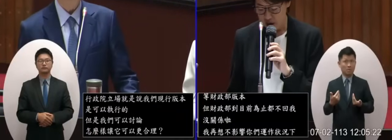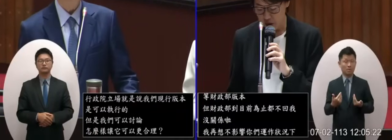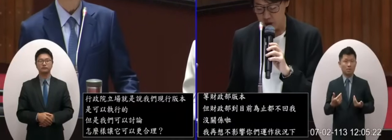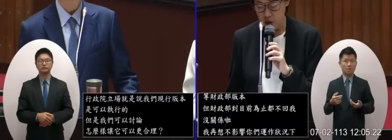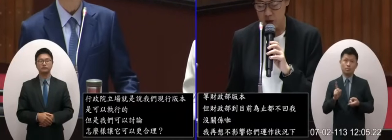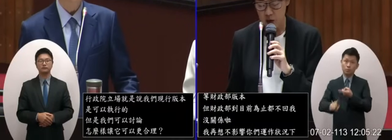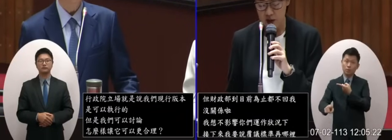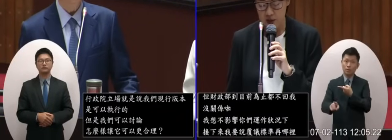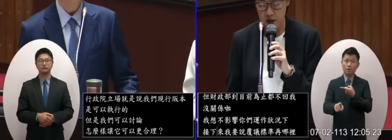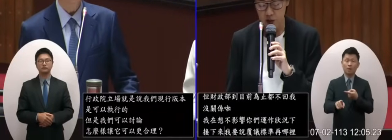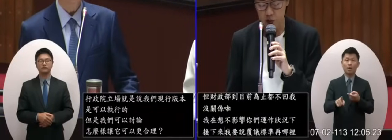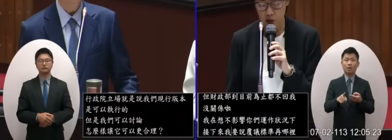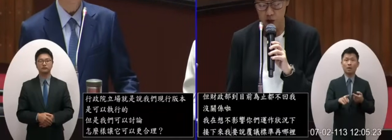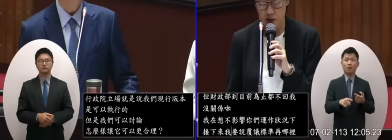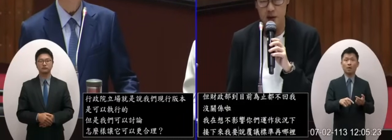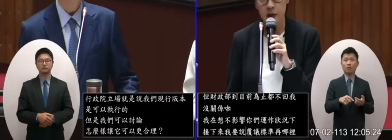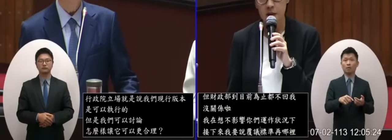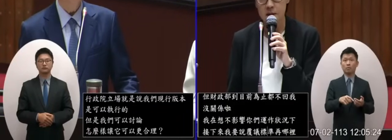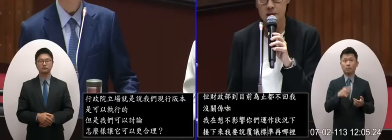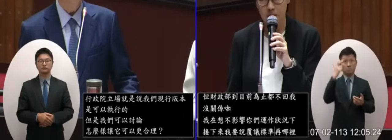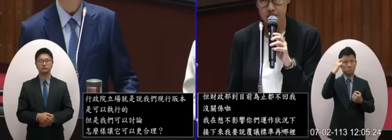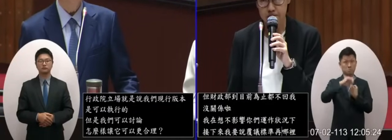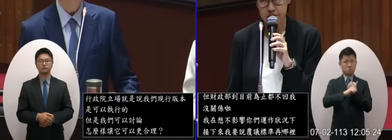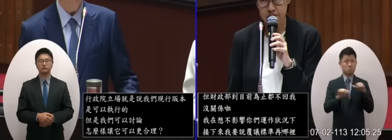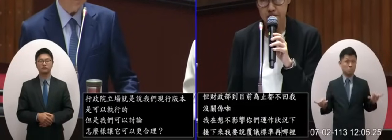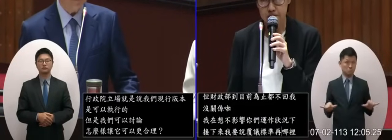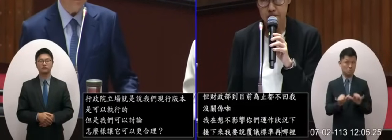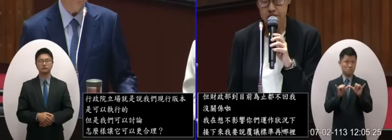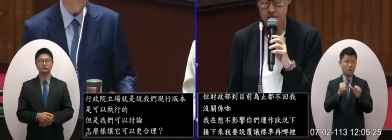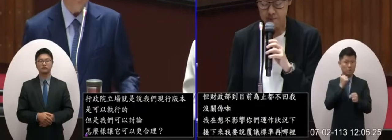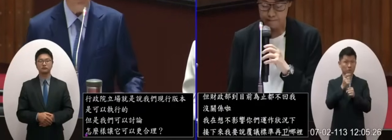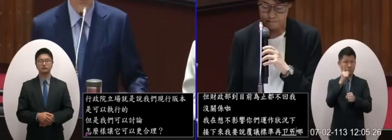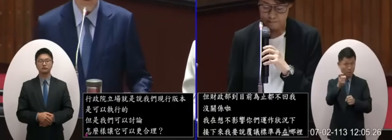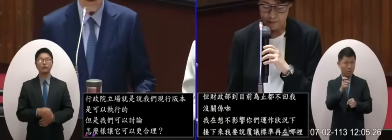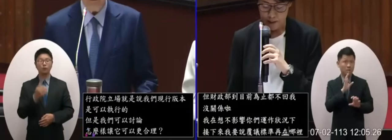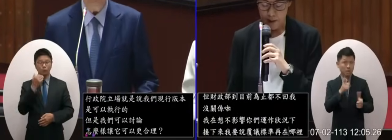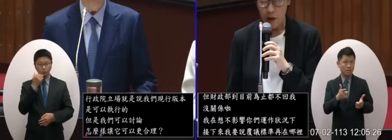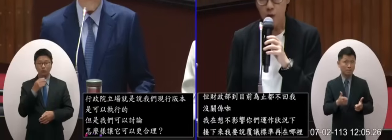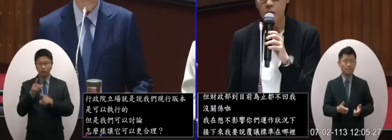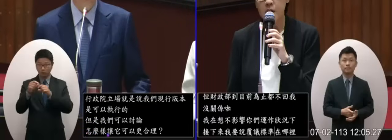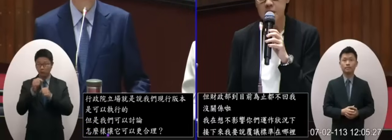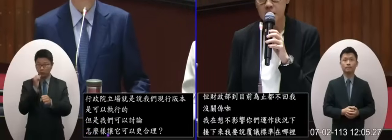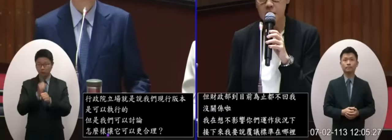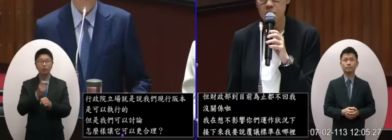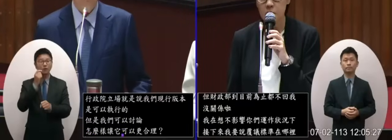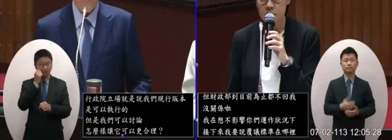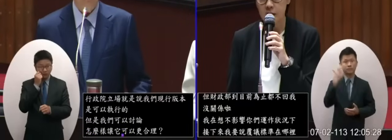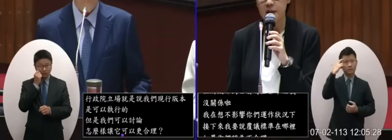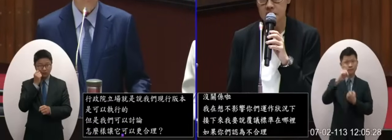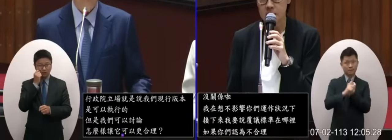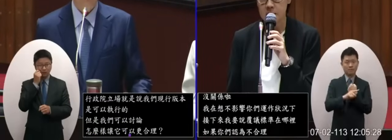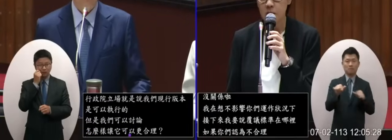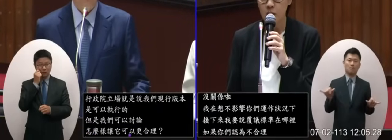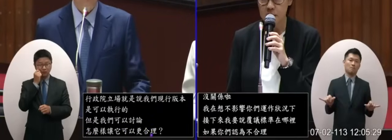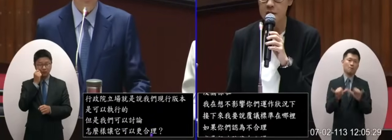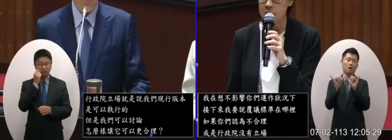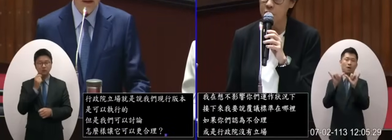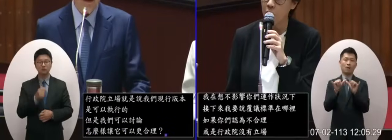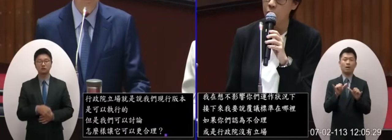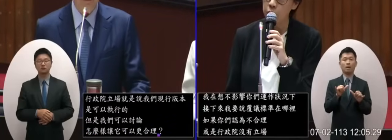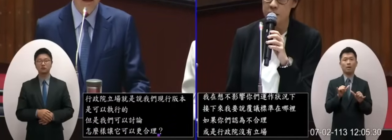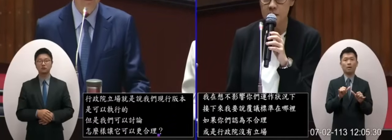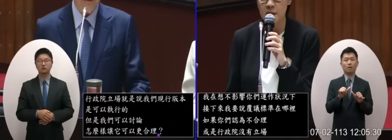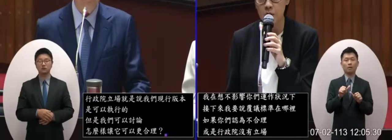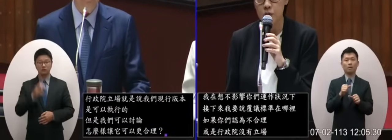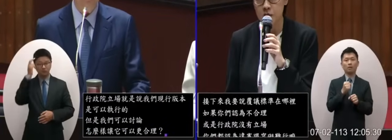的，你们都认为是违宪吗？都认为是挚爱难行吗？ 挚爱难行，它有一定的。 所以违宪就挚爱难行，但违宪是